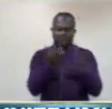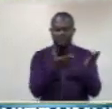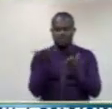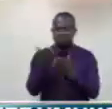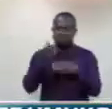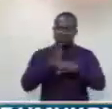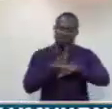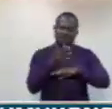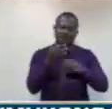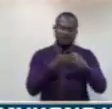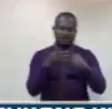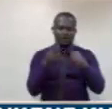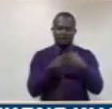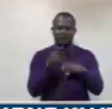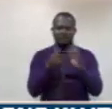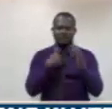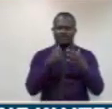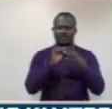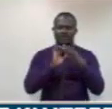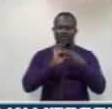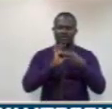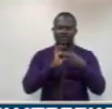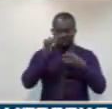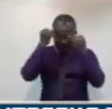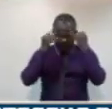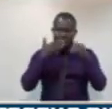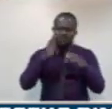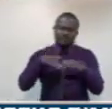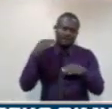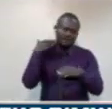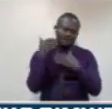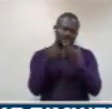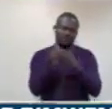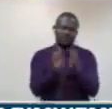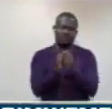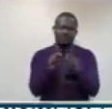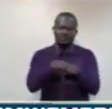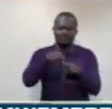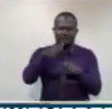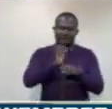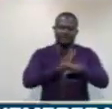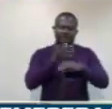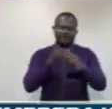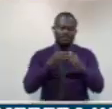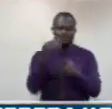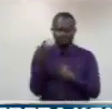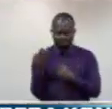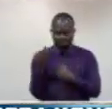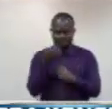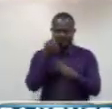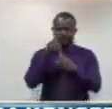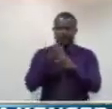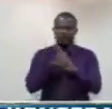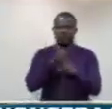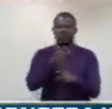ibirego 87 ariko ibifitanye isano n'ingengabitekerezo ya genocide n'ibisa nkayo ni 83 umuvugizi